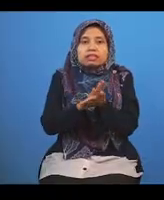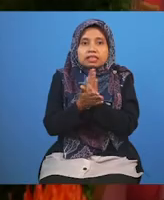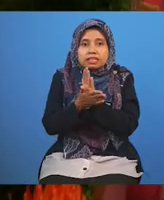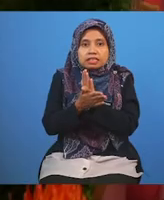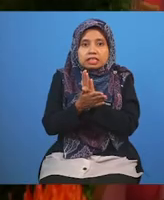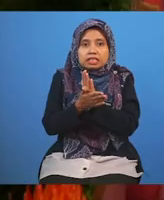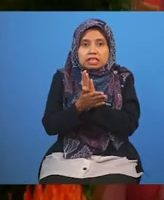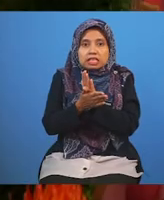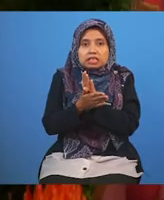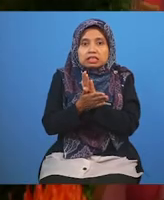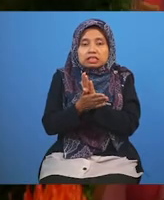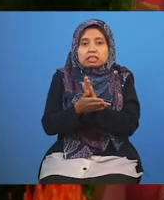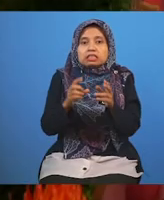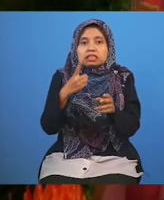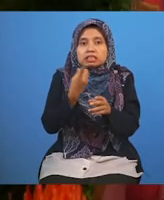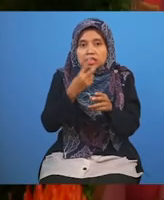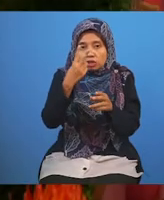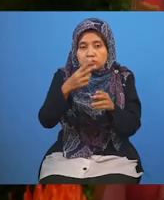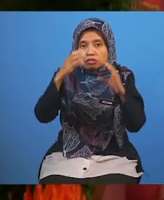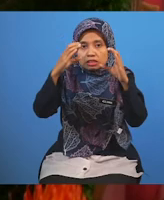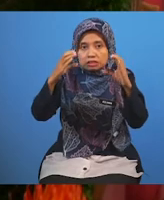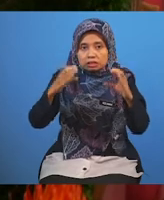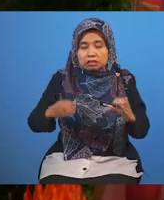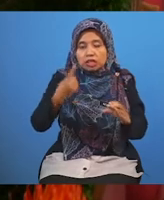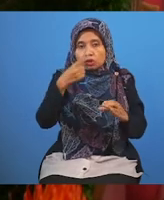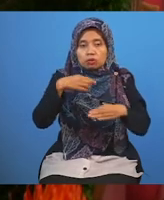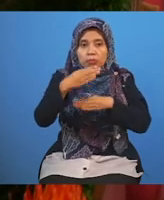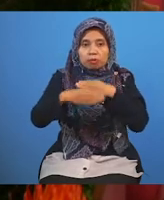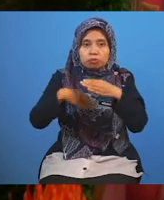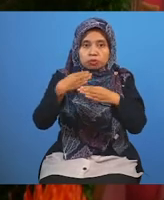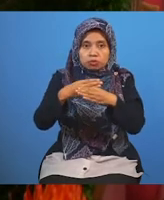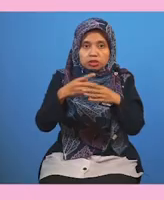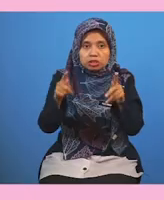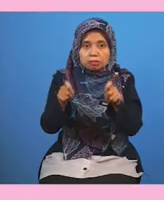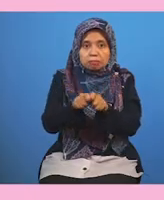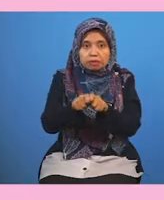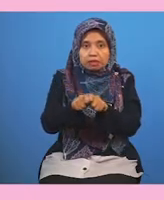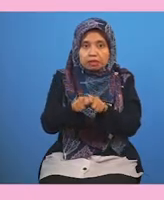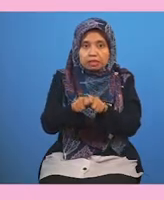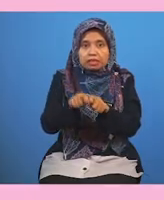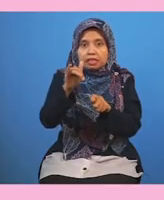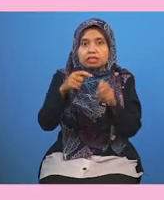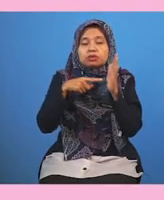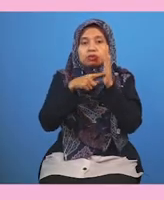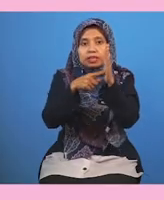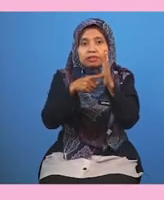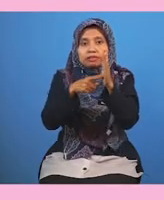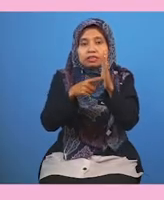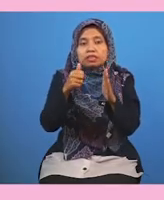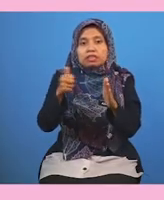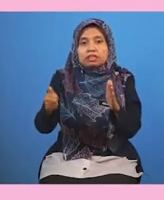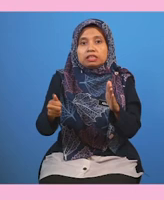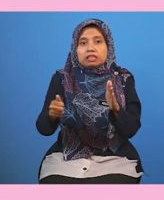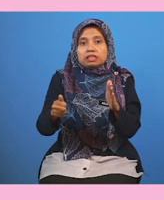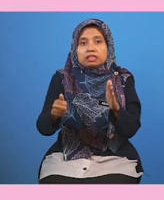sekalian, secara terperincinya, tata cara pembungkusan adalah seperti di dalam paparan.